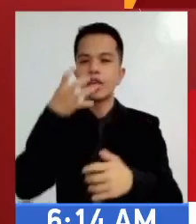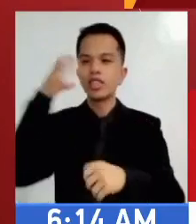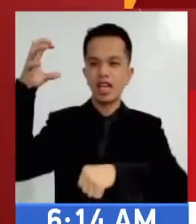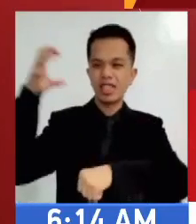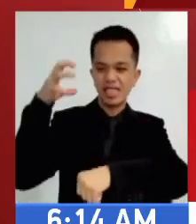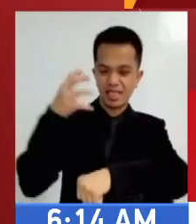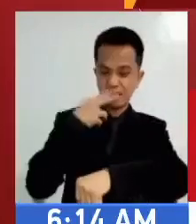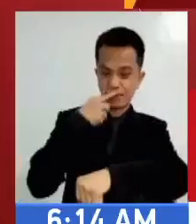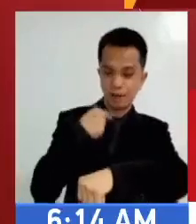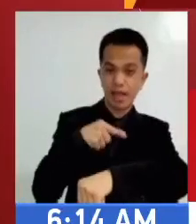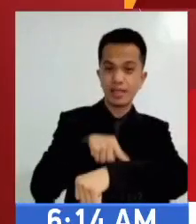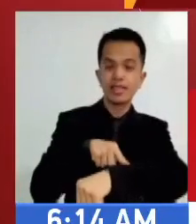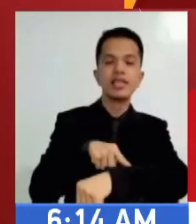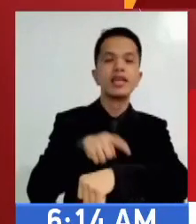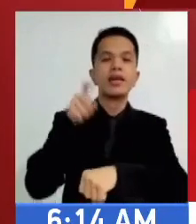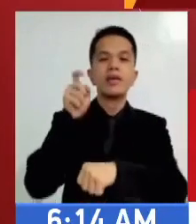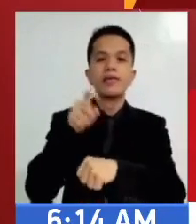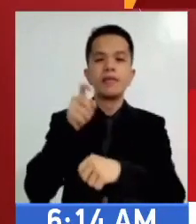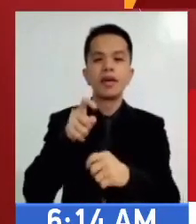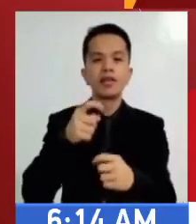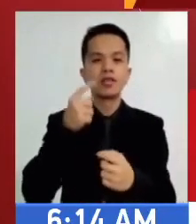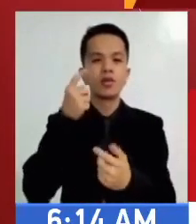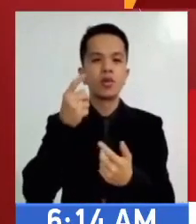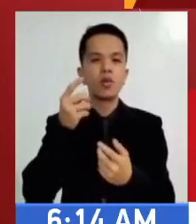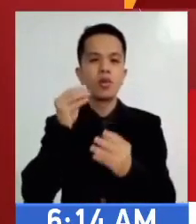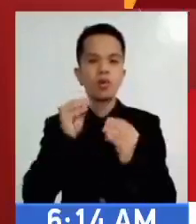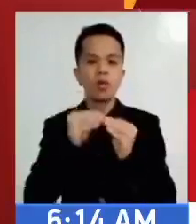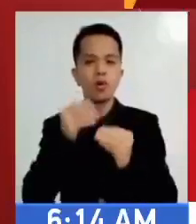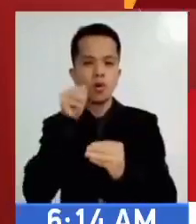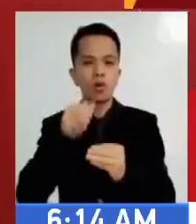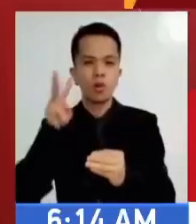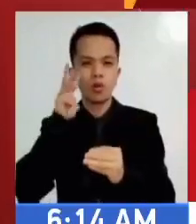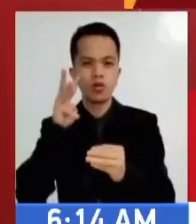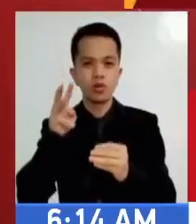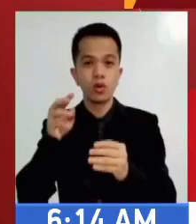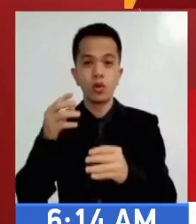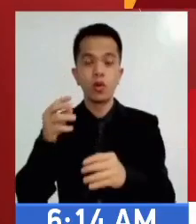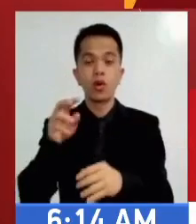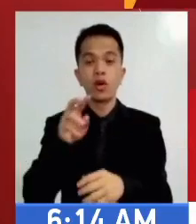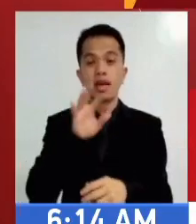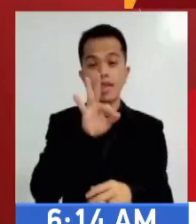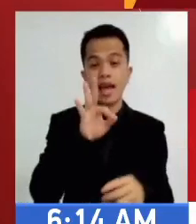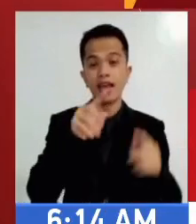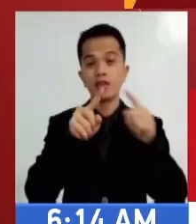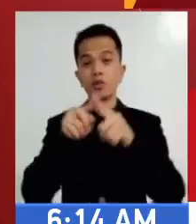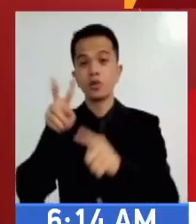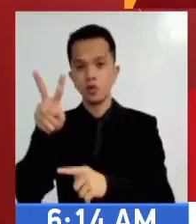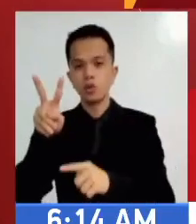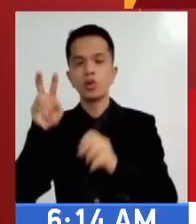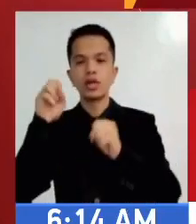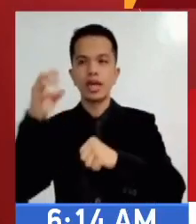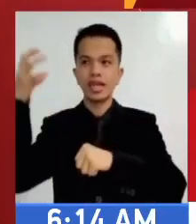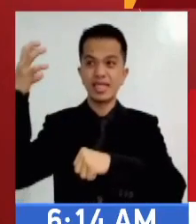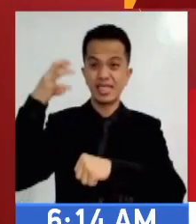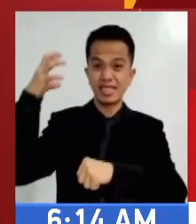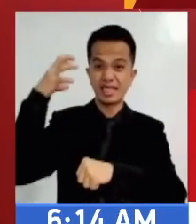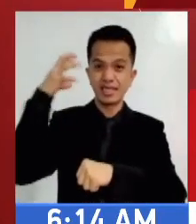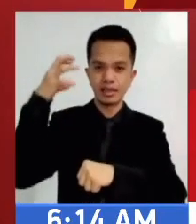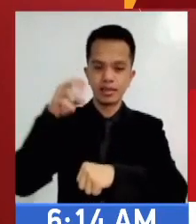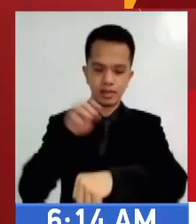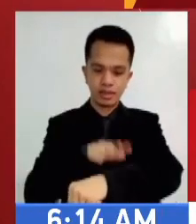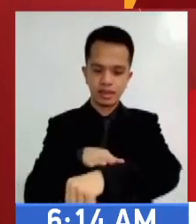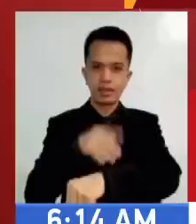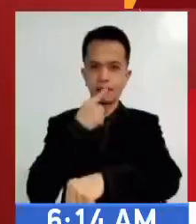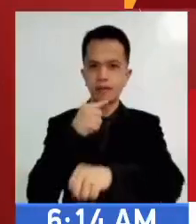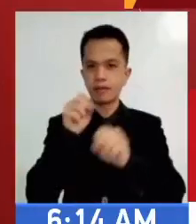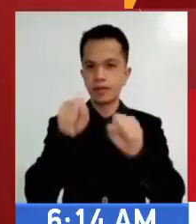raw makukuha ang sunburn mula 9 a.m. to 2 p.m. Pero anumang oras, basta may araw, kahit maulap,